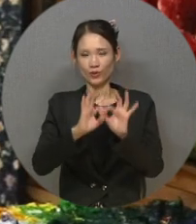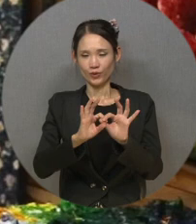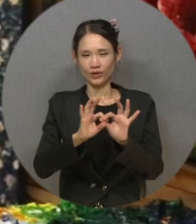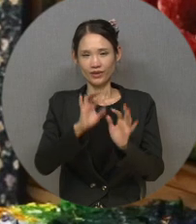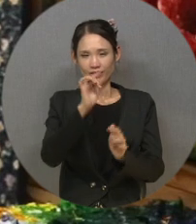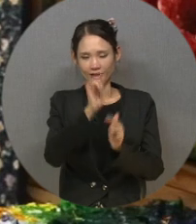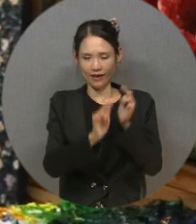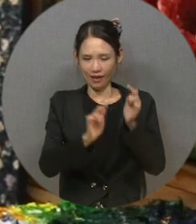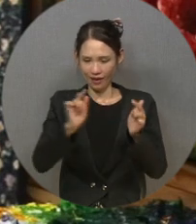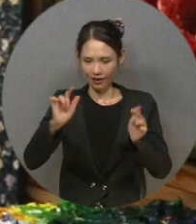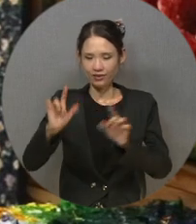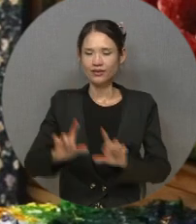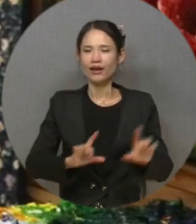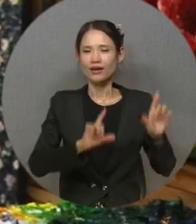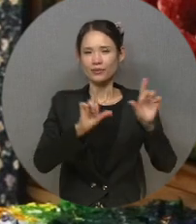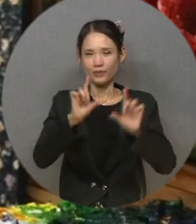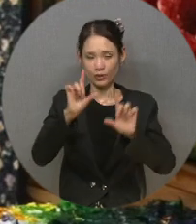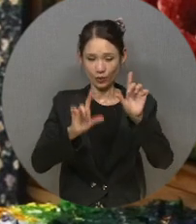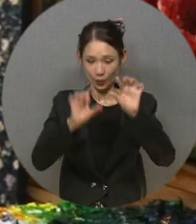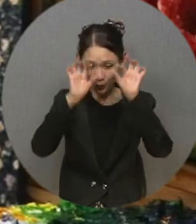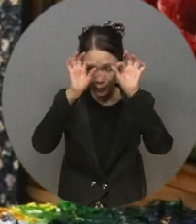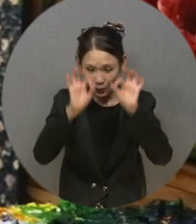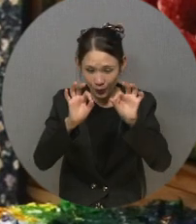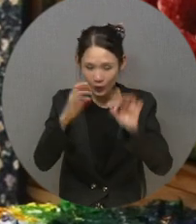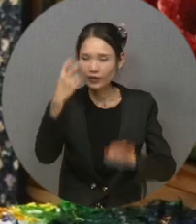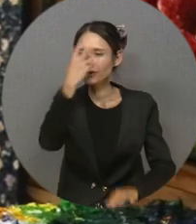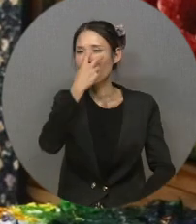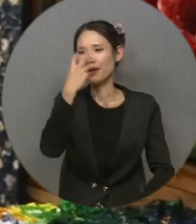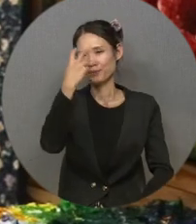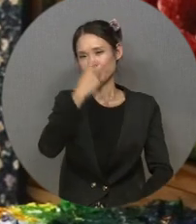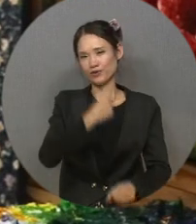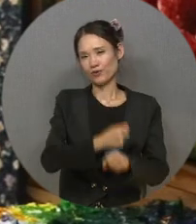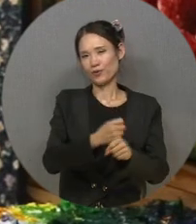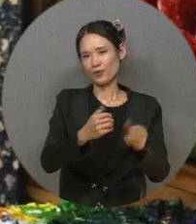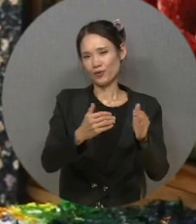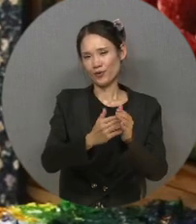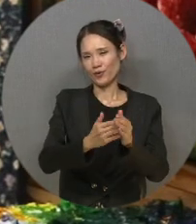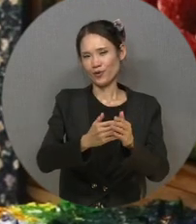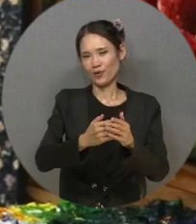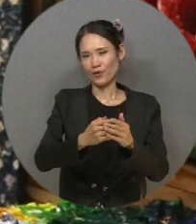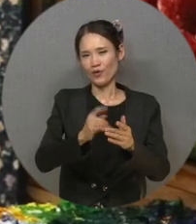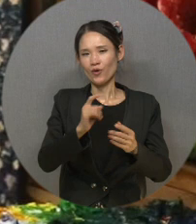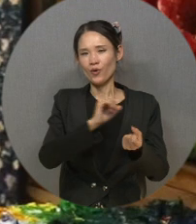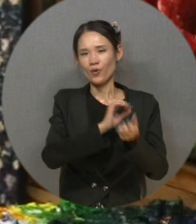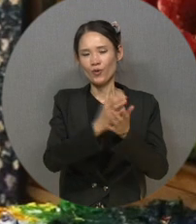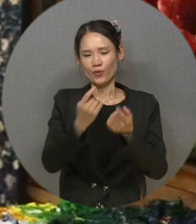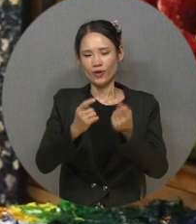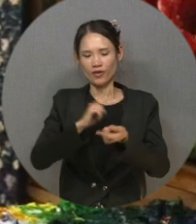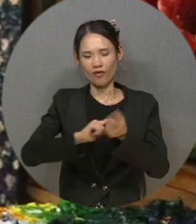모습을 탐미하고 그러기에 작품 속 동백꽃은 그 어느 꽃보다도